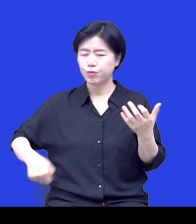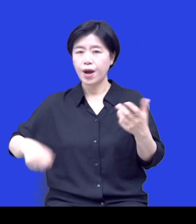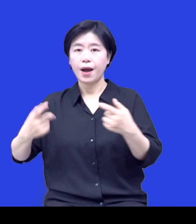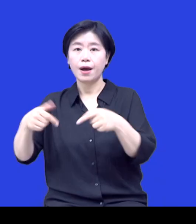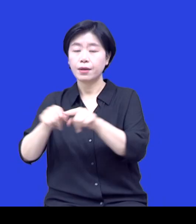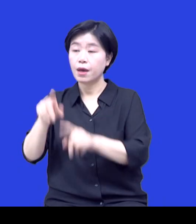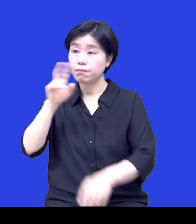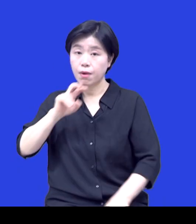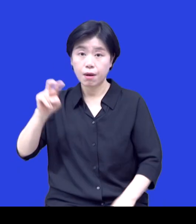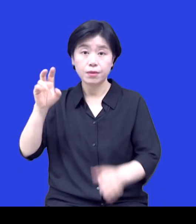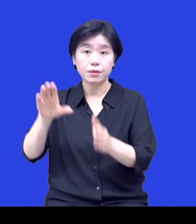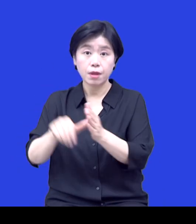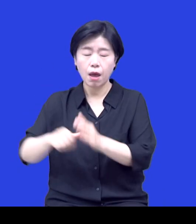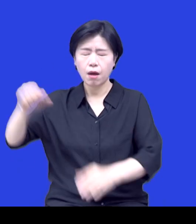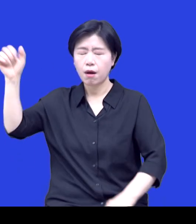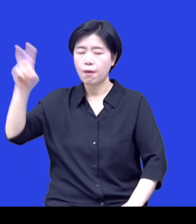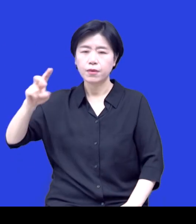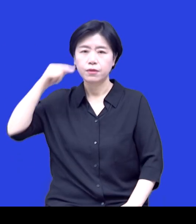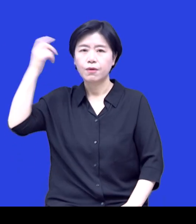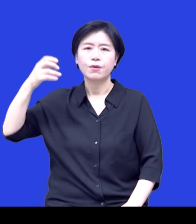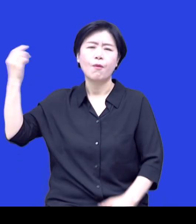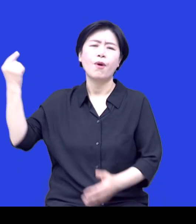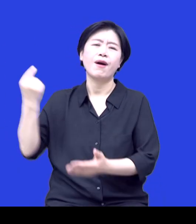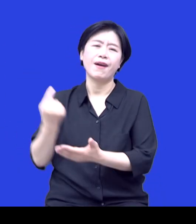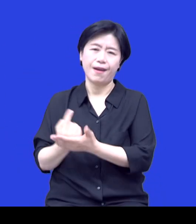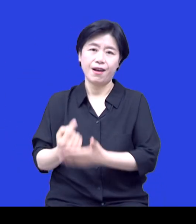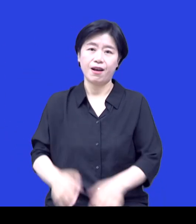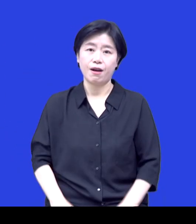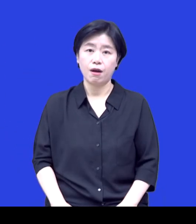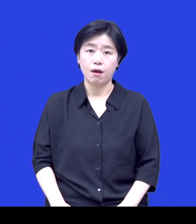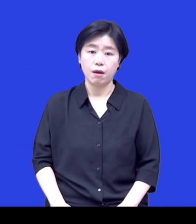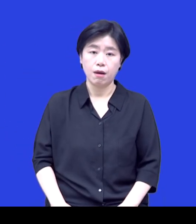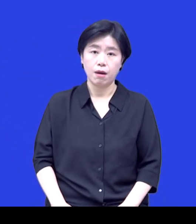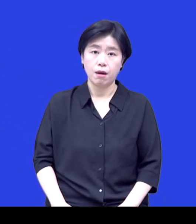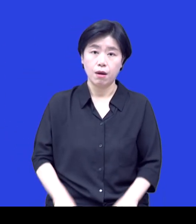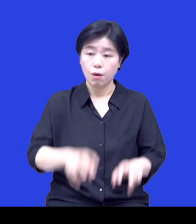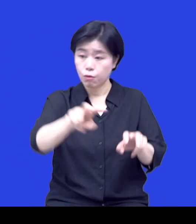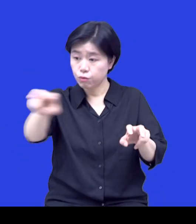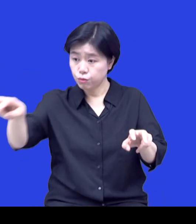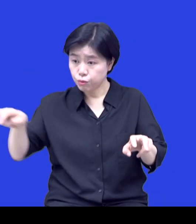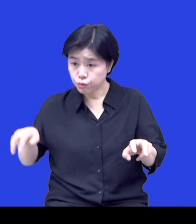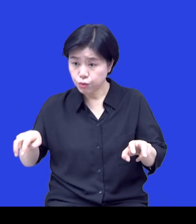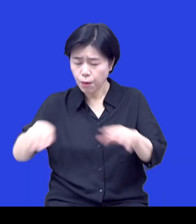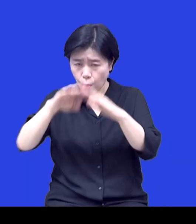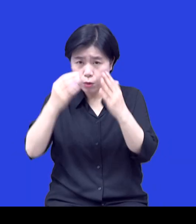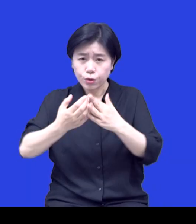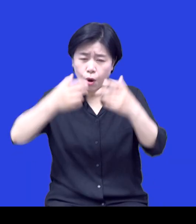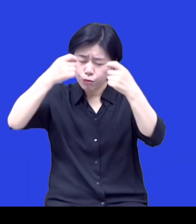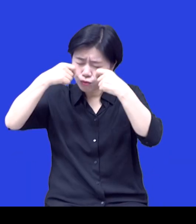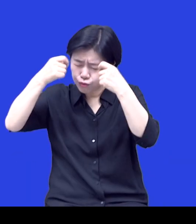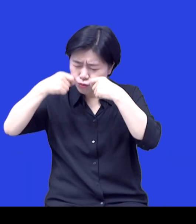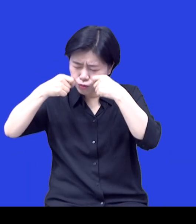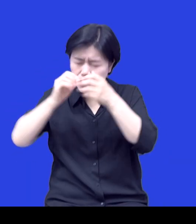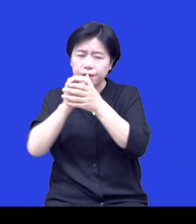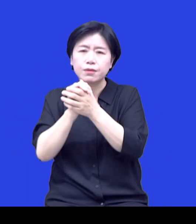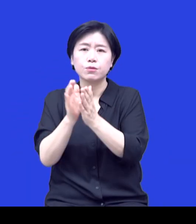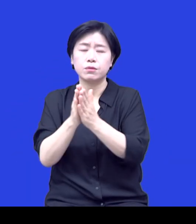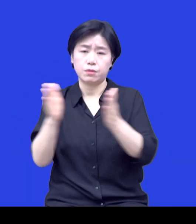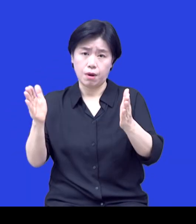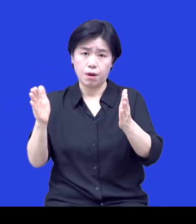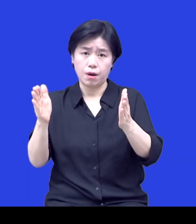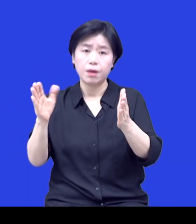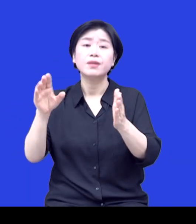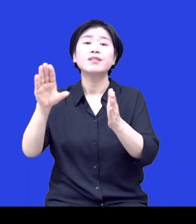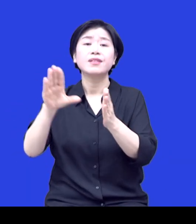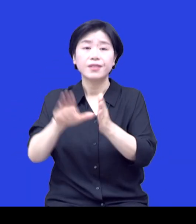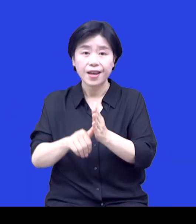갑자기 그 찬양하는 가운데 성령이 임하신 거예요. 그래갖고 예. 애들이 다 주저앉으면서 우는데 그때 예수님이 나를 탁 안아주시는